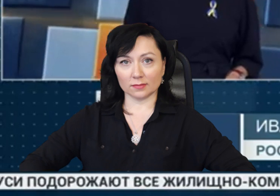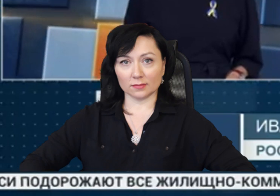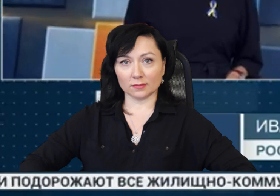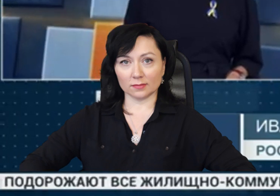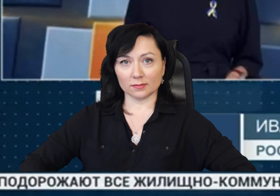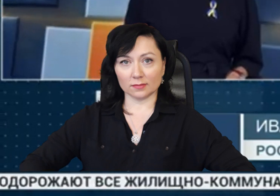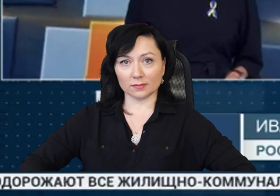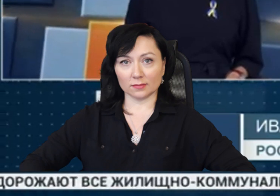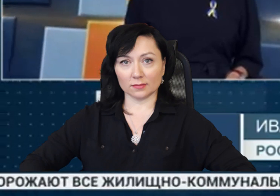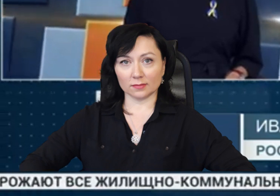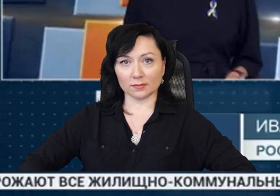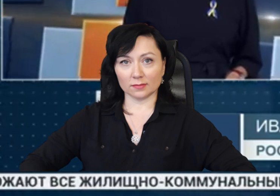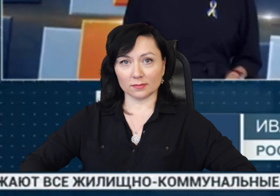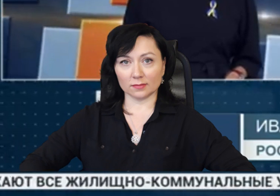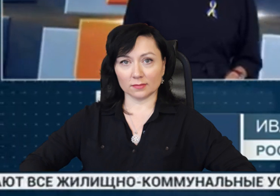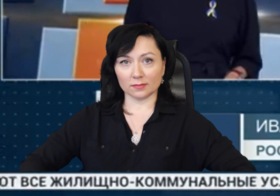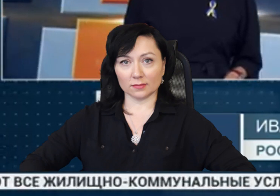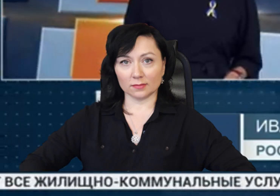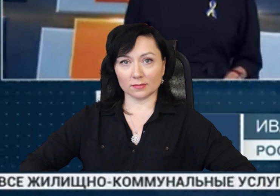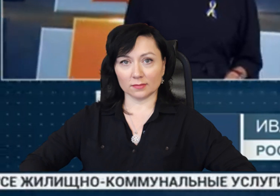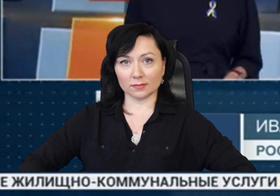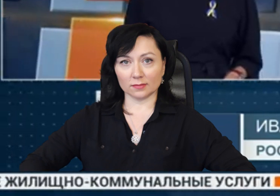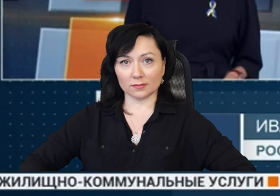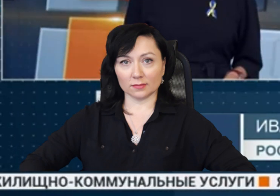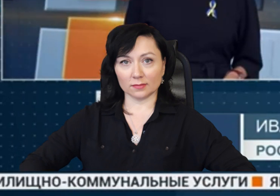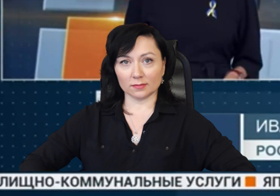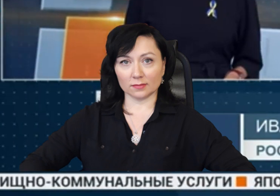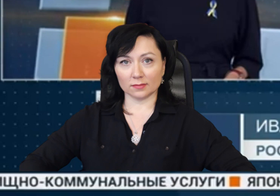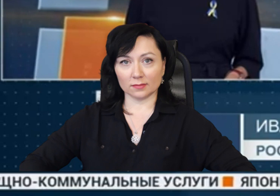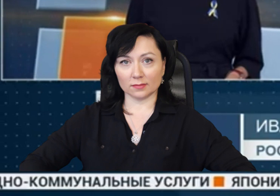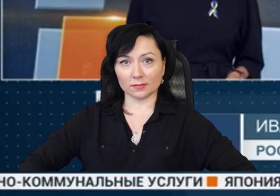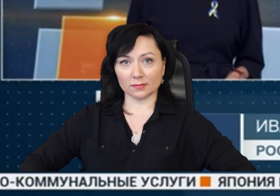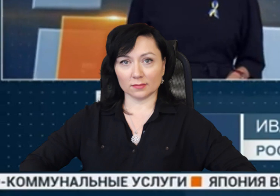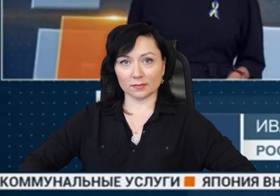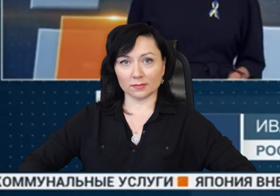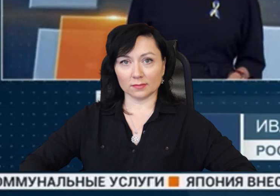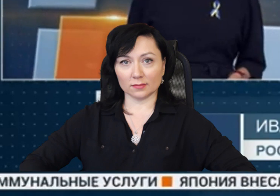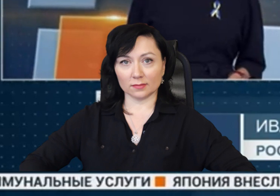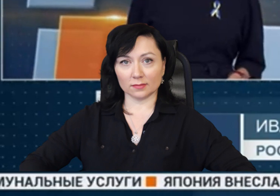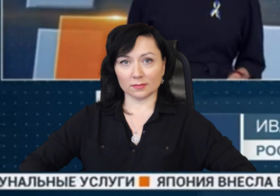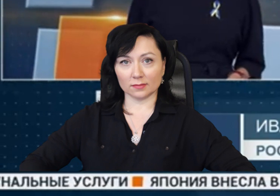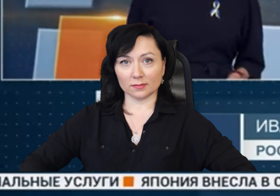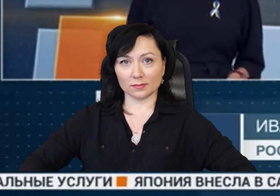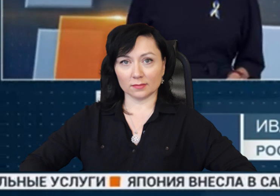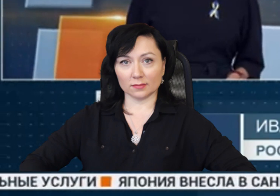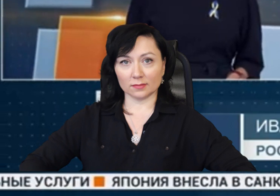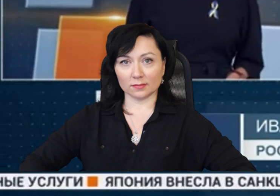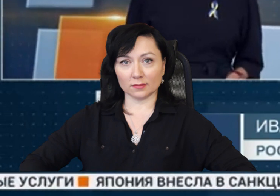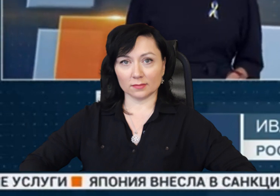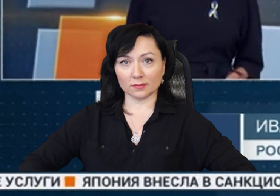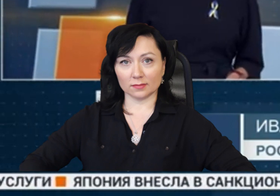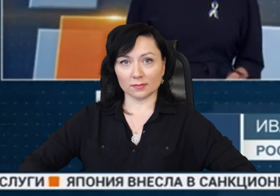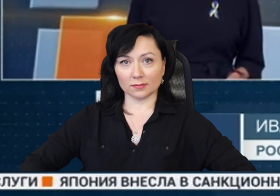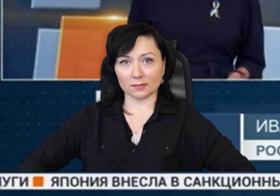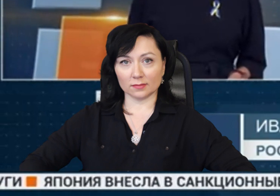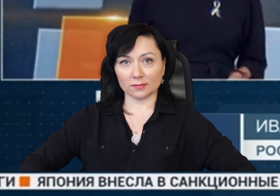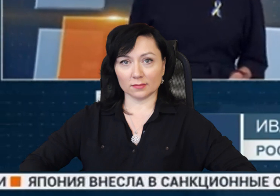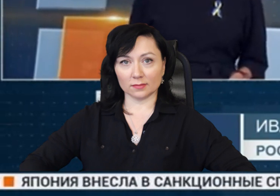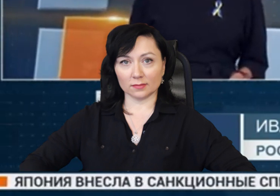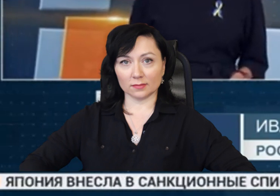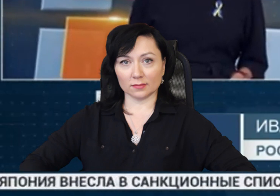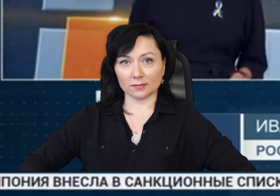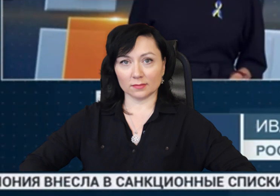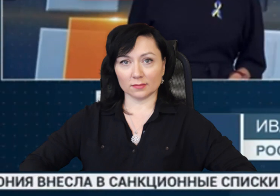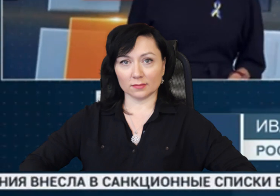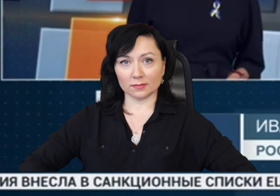не понимают что будет с их турами если что мобилизует родственника например закроют границу для мужчин и